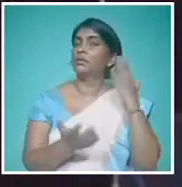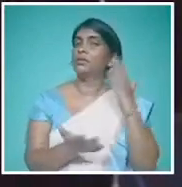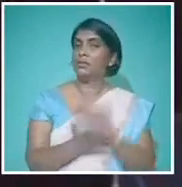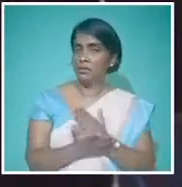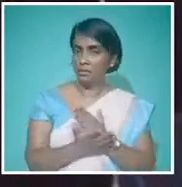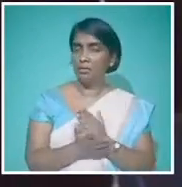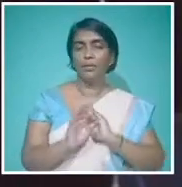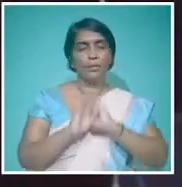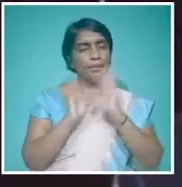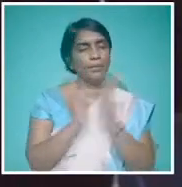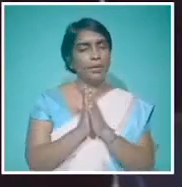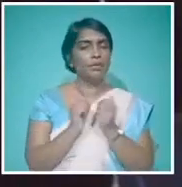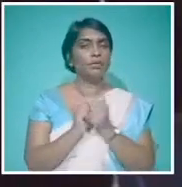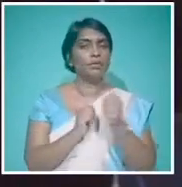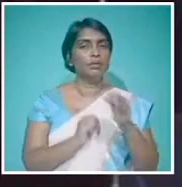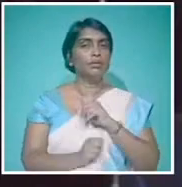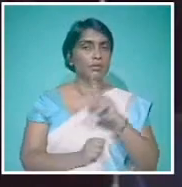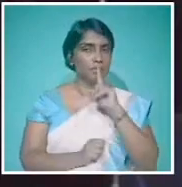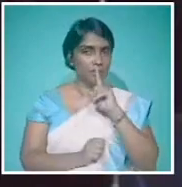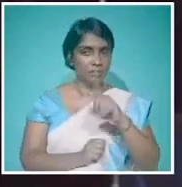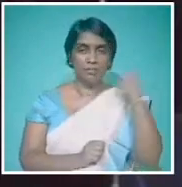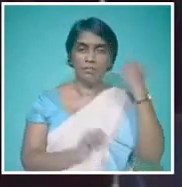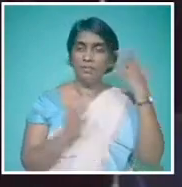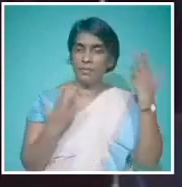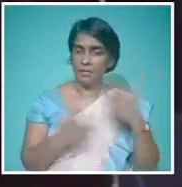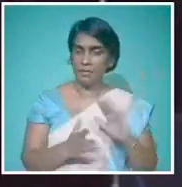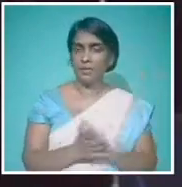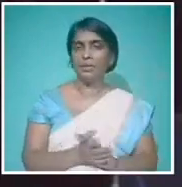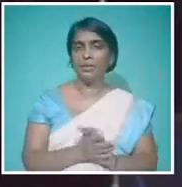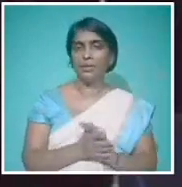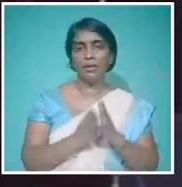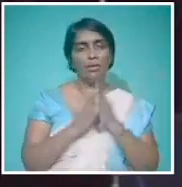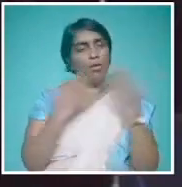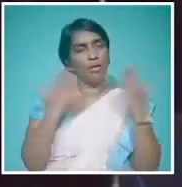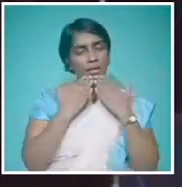සඳහා සෑම පියවරක්ම ගන්න කියලා යෝජනා කරමින් මගේ වචන ස්වල්පව අවසන් කරනවා. ඔබතුමාට බොහොම ස්තුතියි.